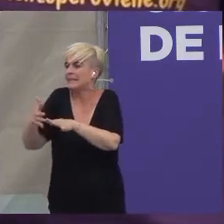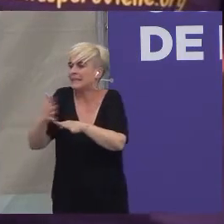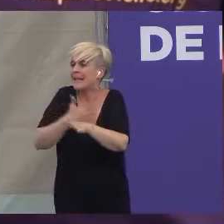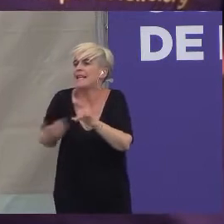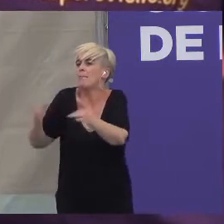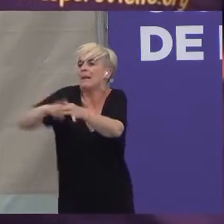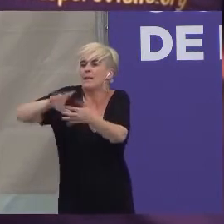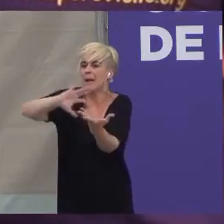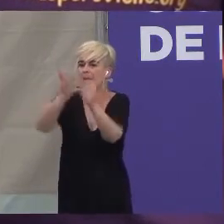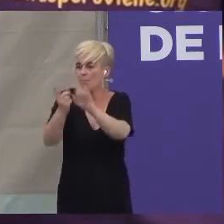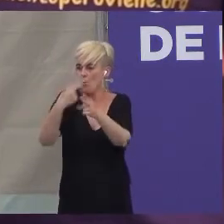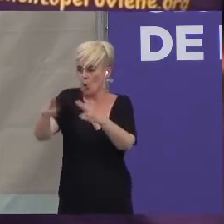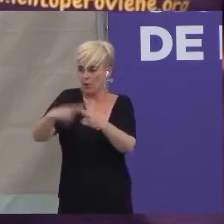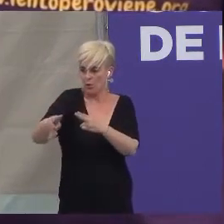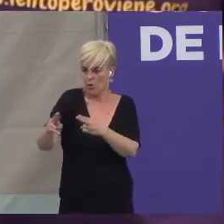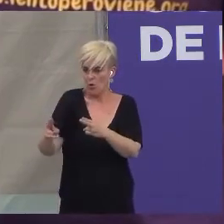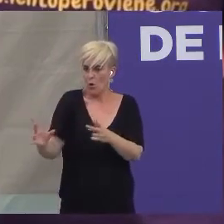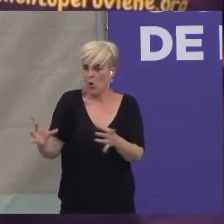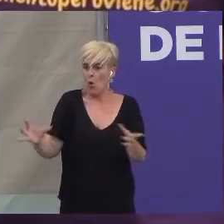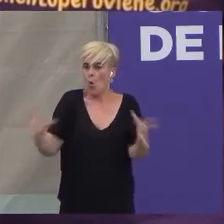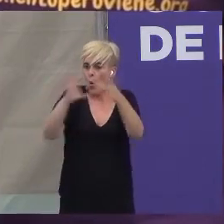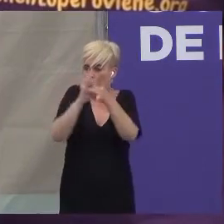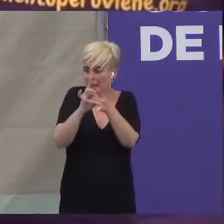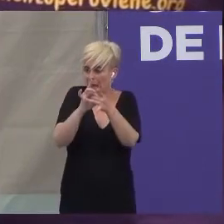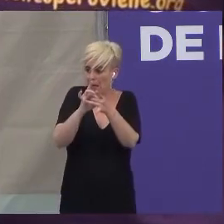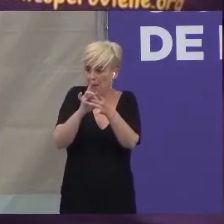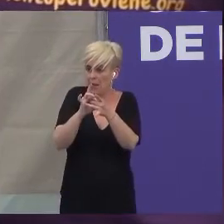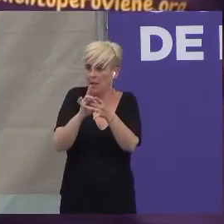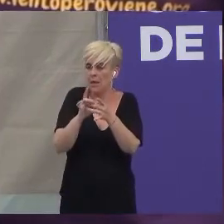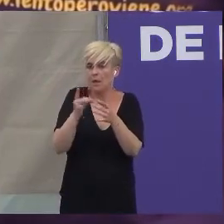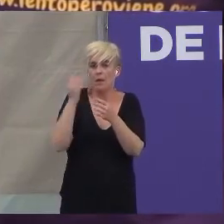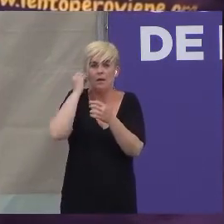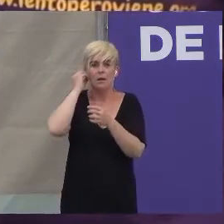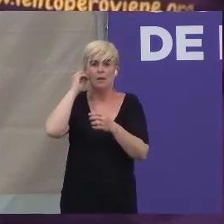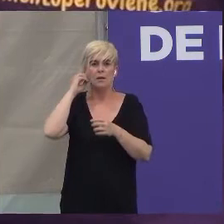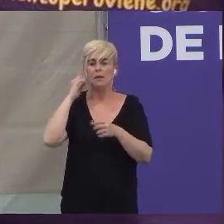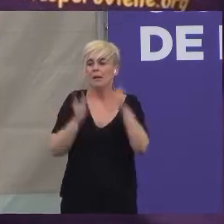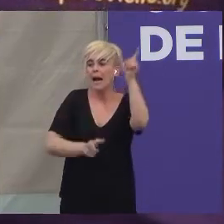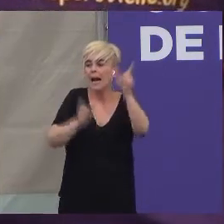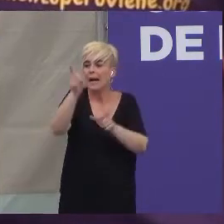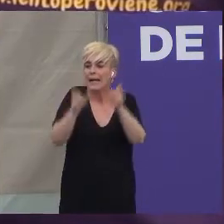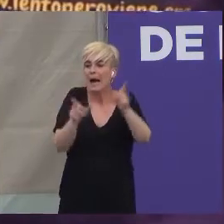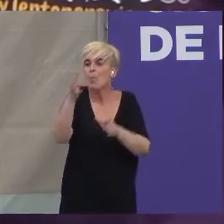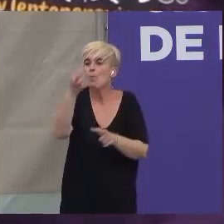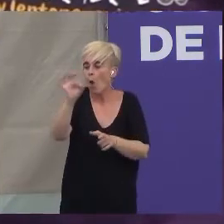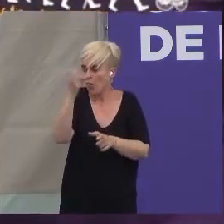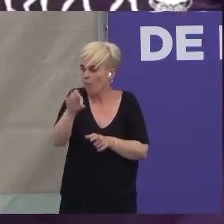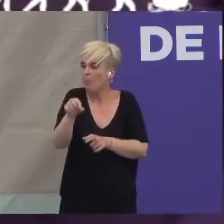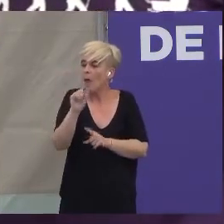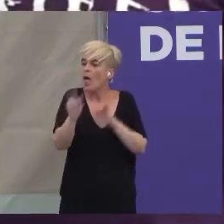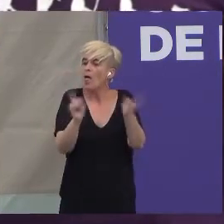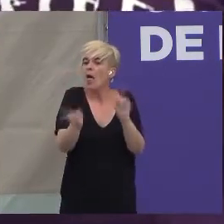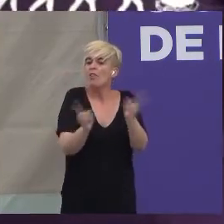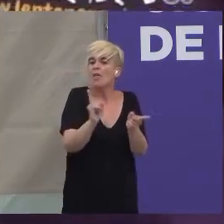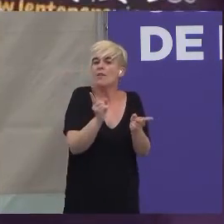polític. Unitat té que veure en què, per suposat, la gent de Podem decidirà com